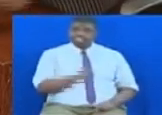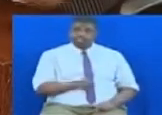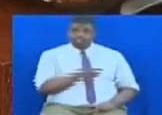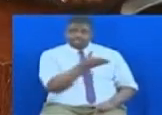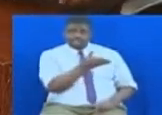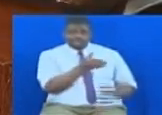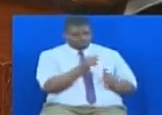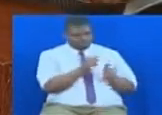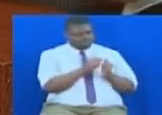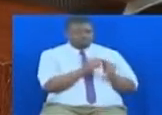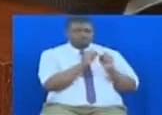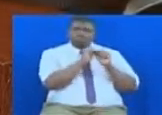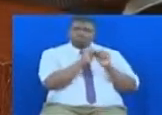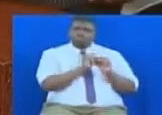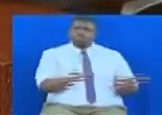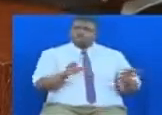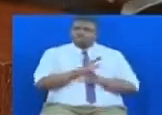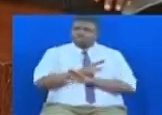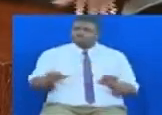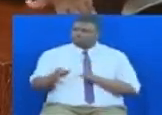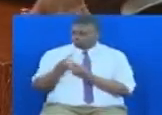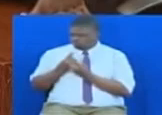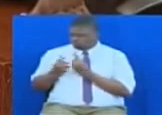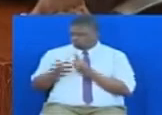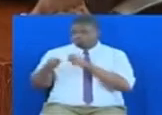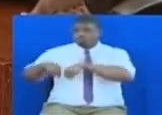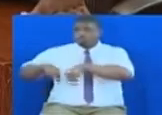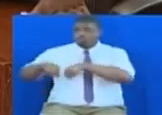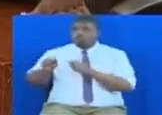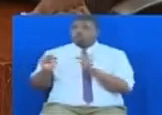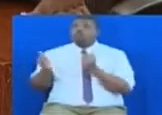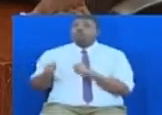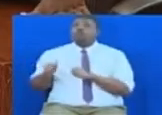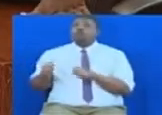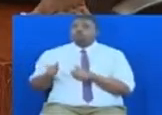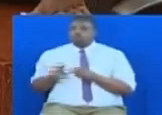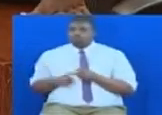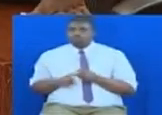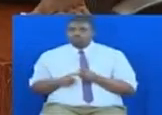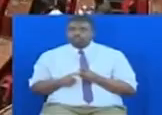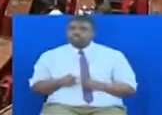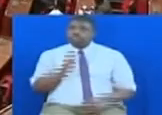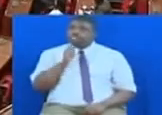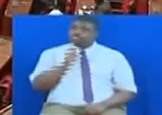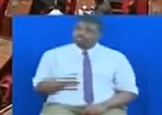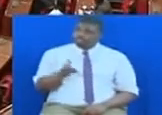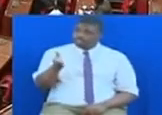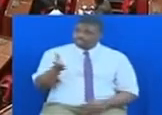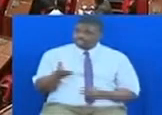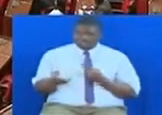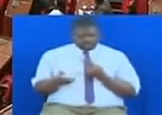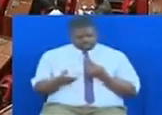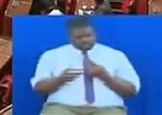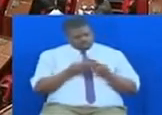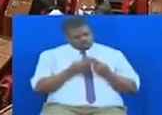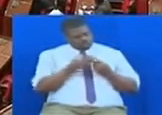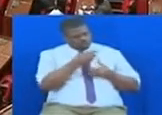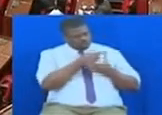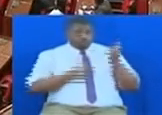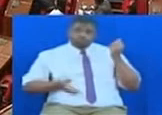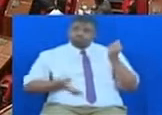mambo mapya kabisa ambayo hayajazungumzwa huko ndani. Mheshimiwa Spika, Dr. John Joseph Pombe